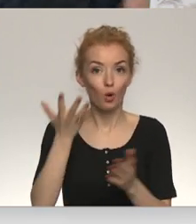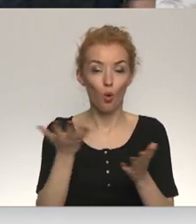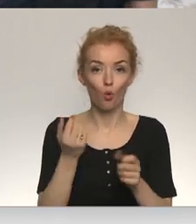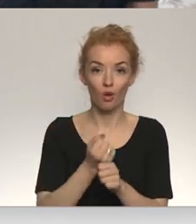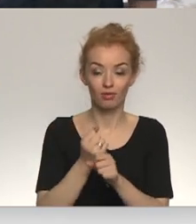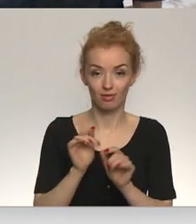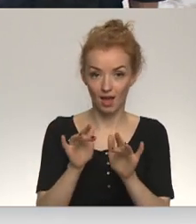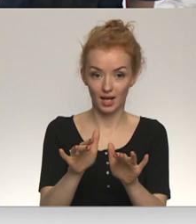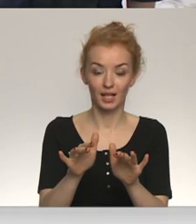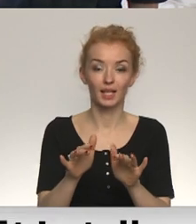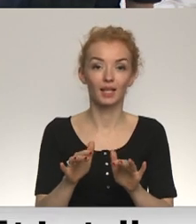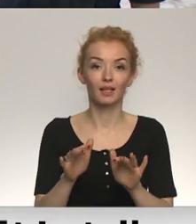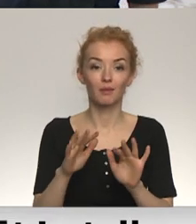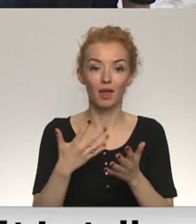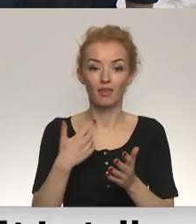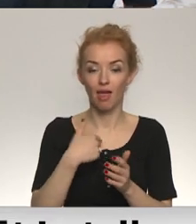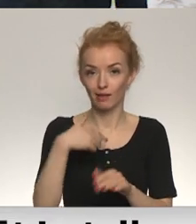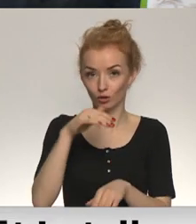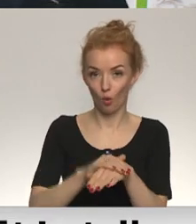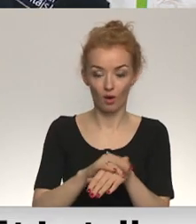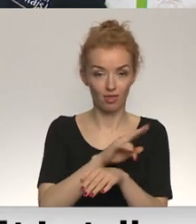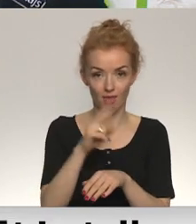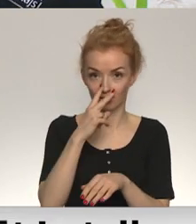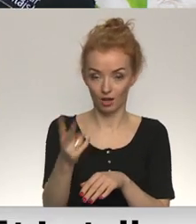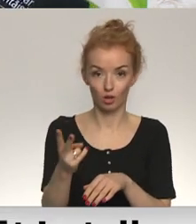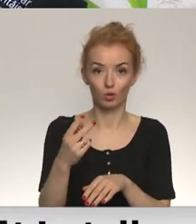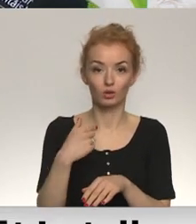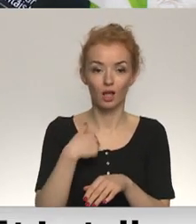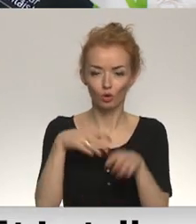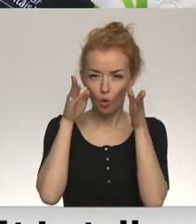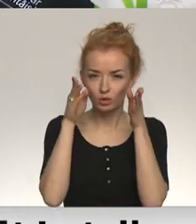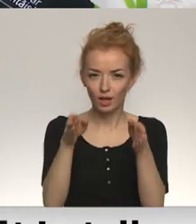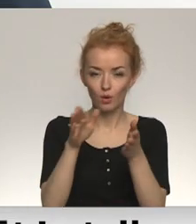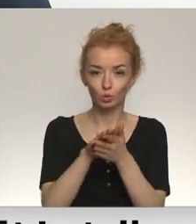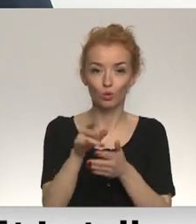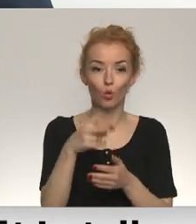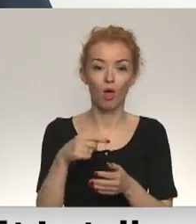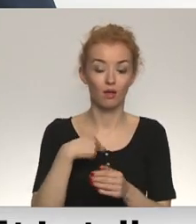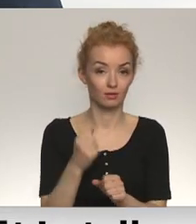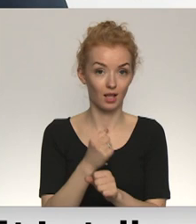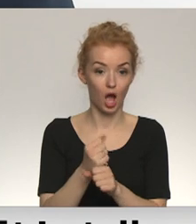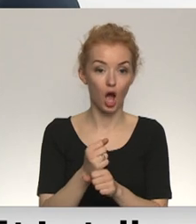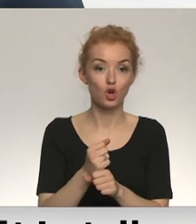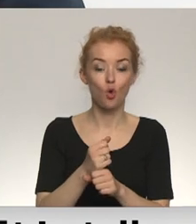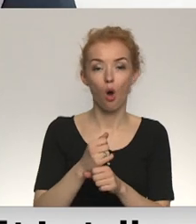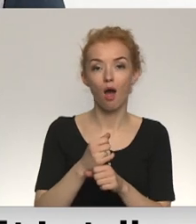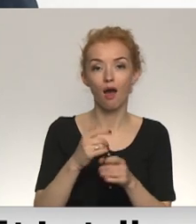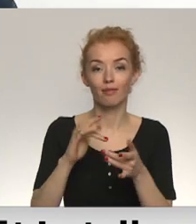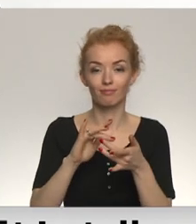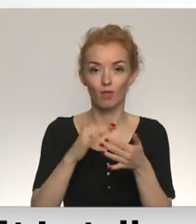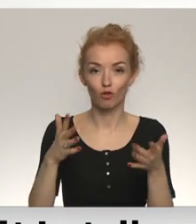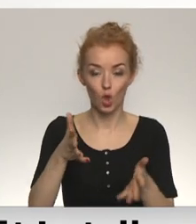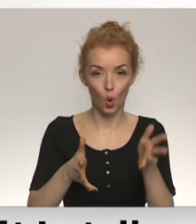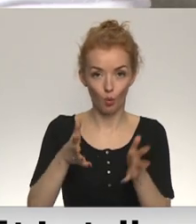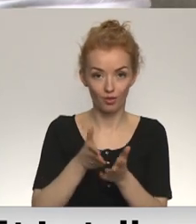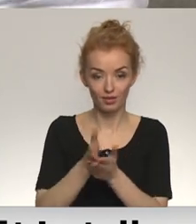bet es konkurentiem neskatos, es koncentrējos uz to, ko es daru. Mobilajā robotikā vairāk tiek skatīts